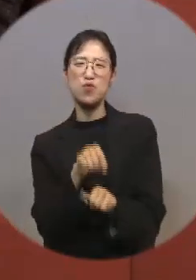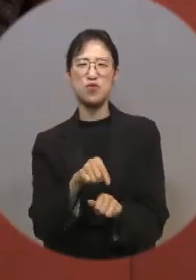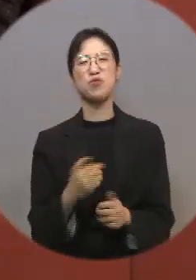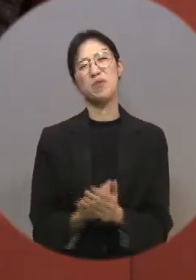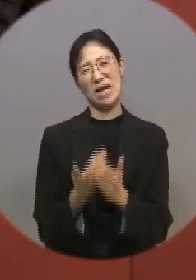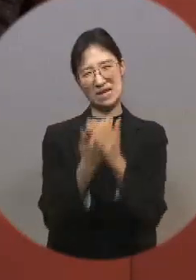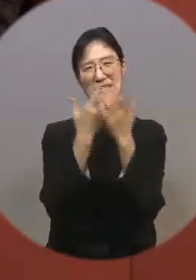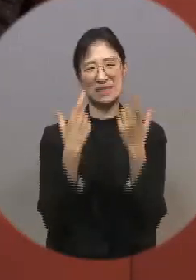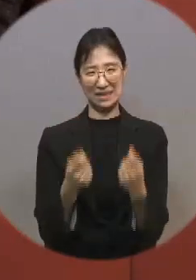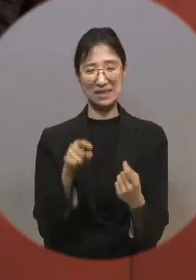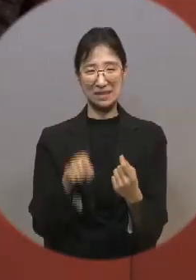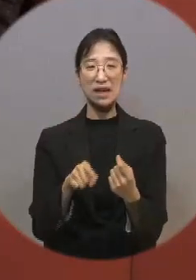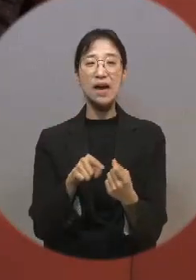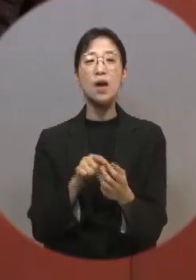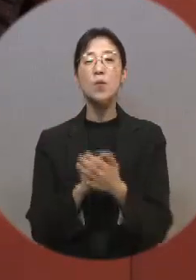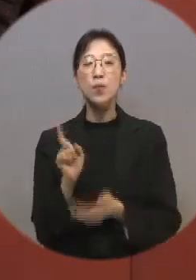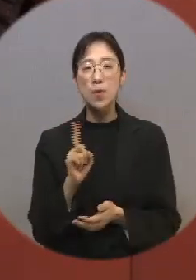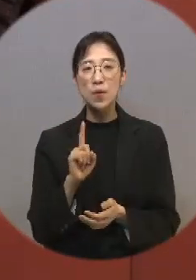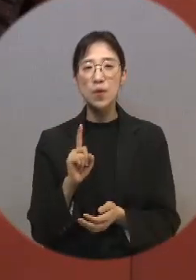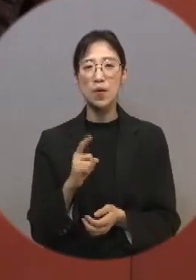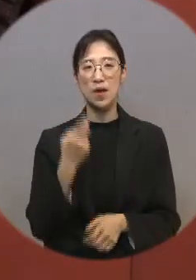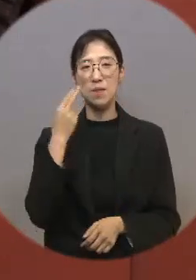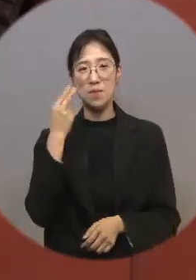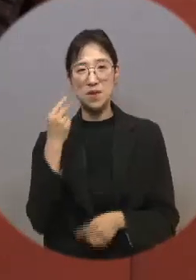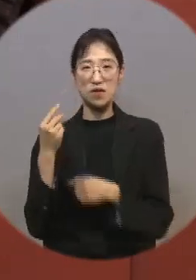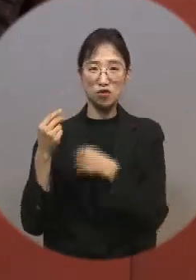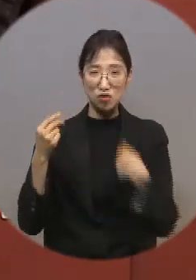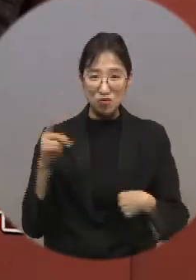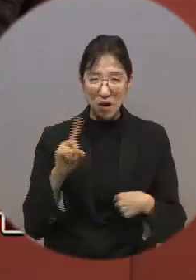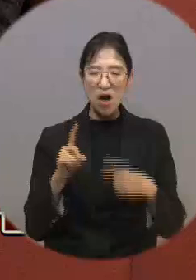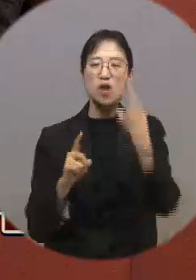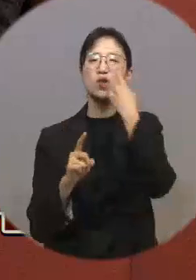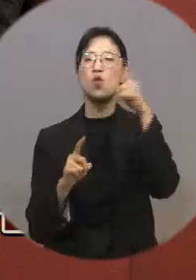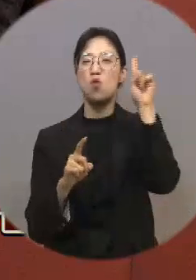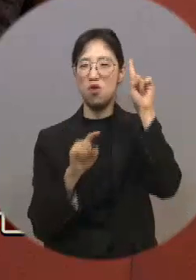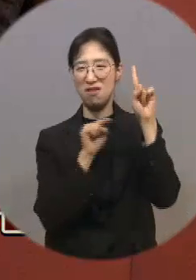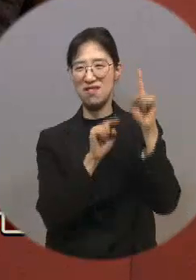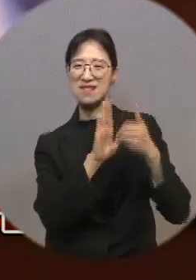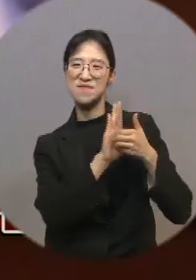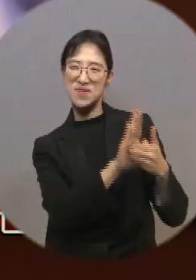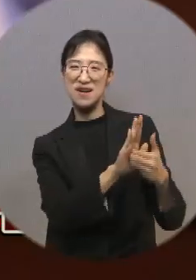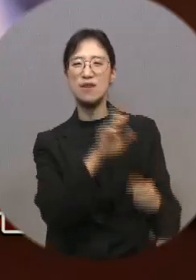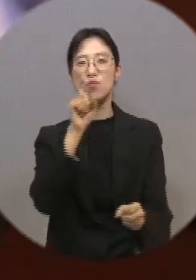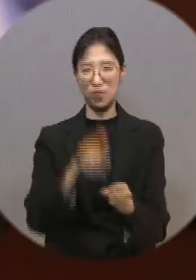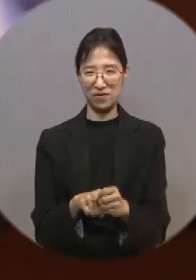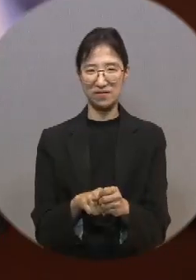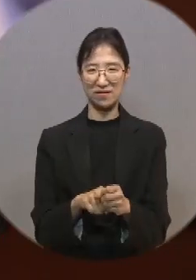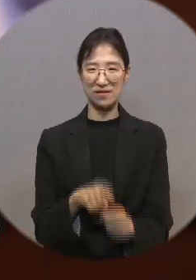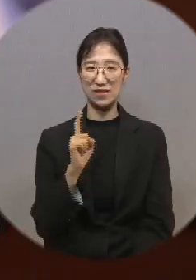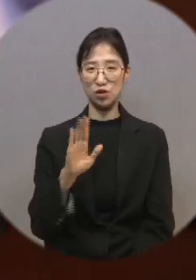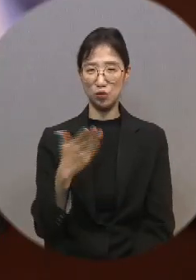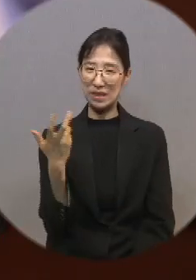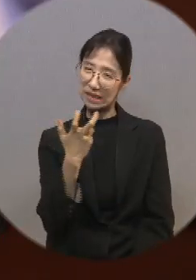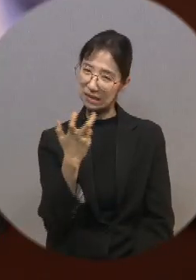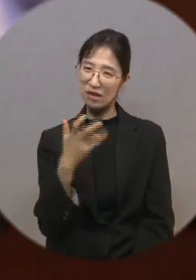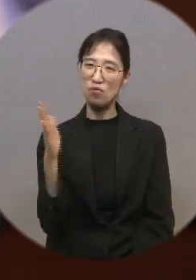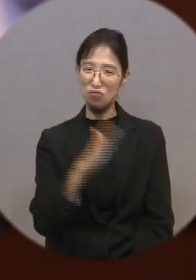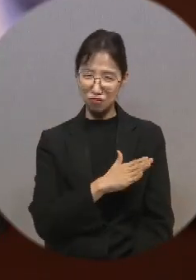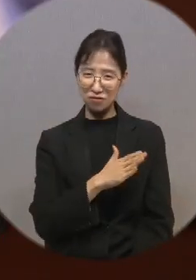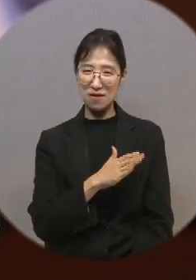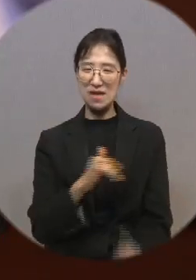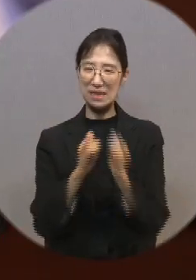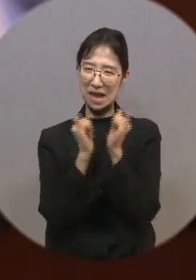하는, 그 배경이 뭐가 있었냐, 미국이나 중국은. 소련을 견제하는 의도였죠. 그래서 이미 1970년도부터는